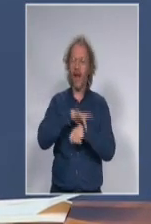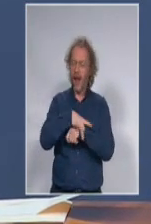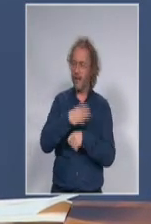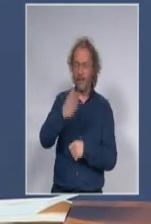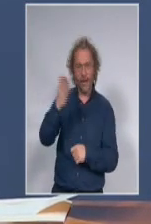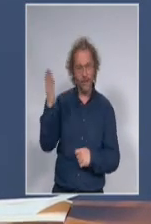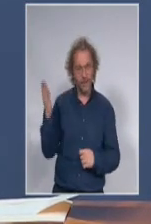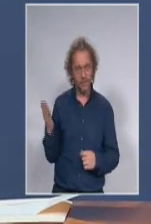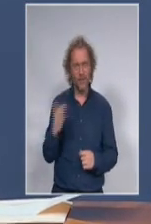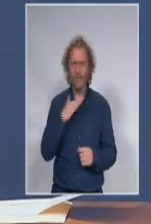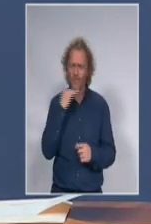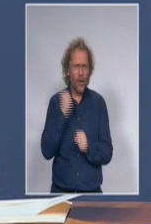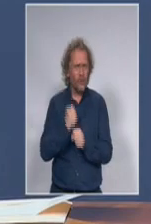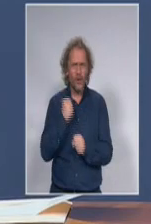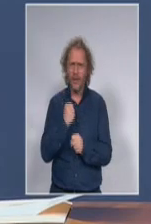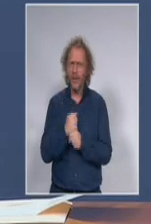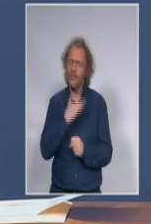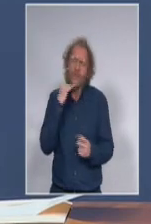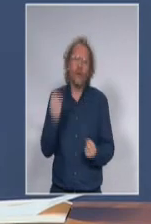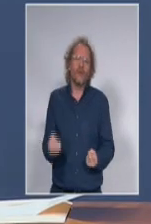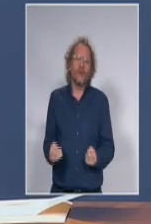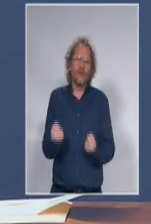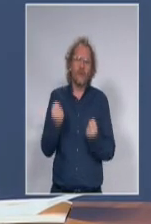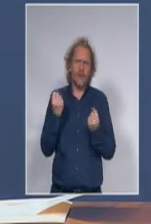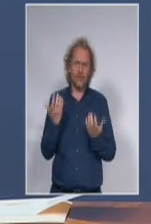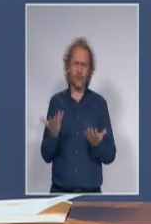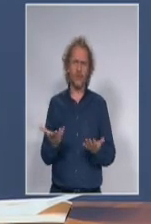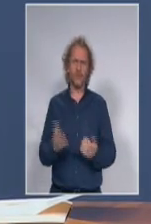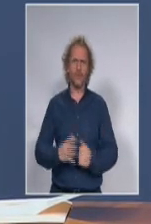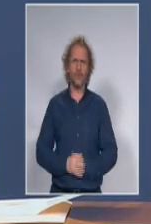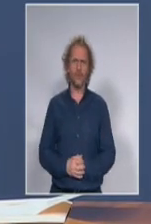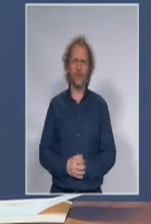težak, užasno težak posao danas. Dakle,